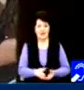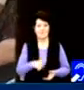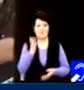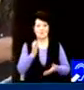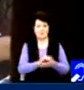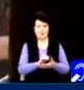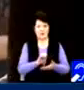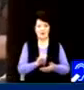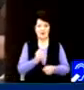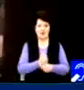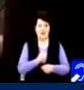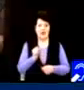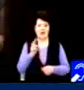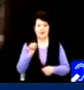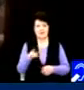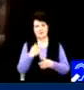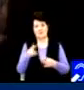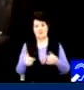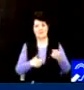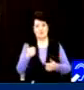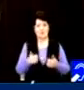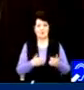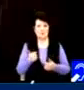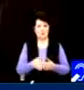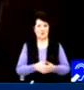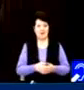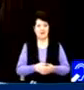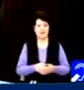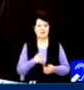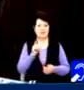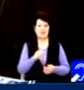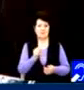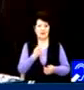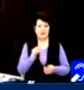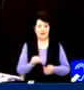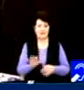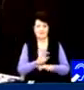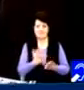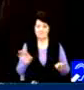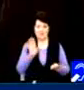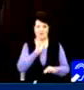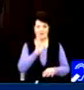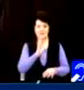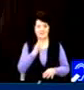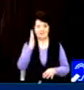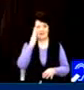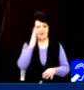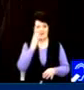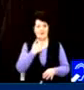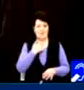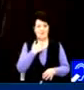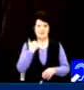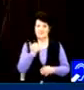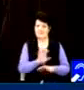cunoștință și cu Ana și cu ceilalți concurenți iar despre Ana pot să spun că este o fată extraordinară talentată Are o voce